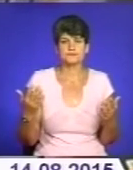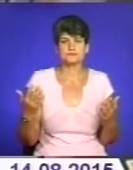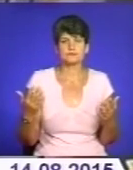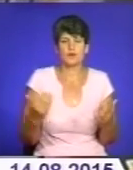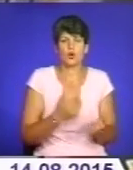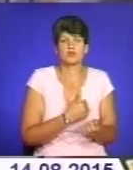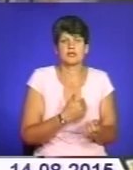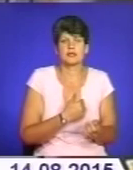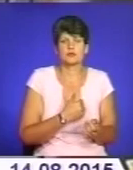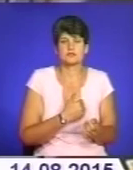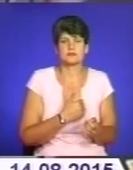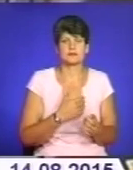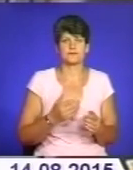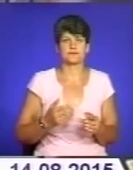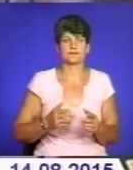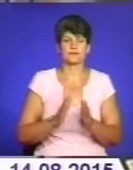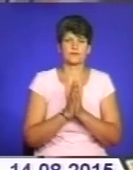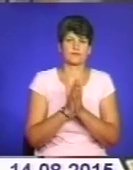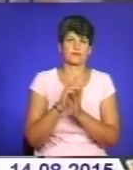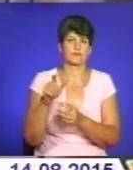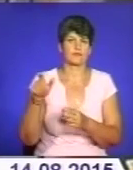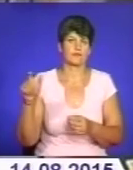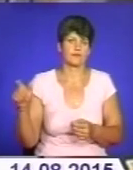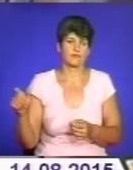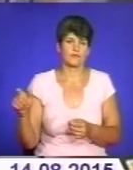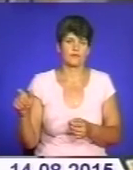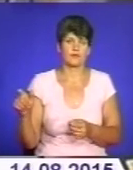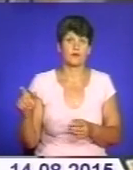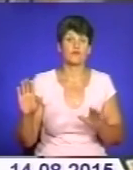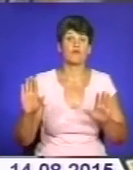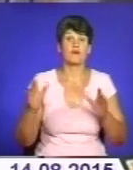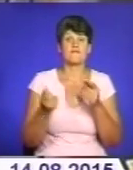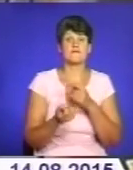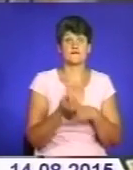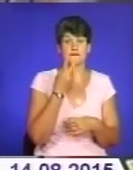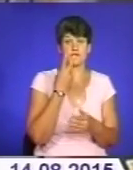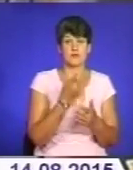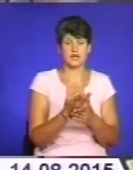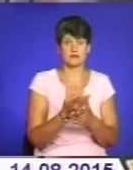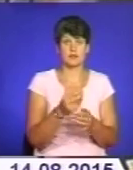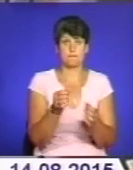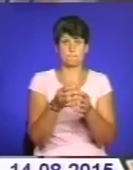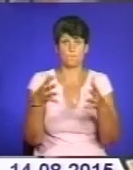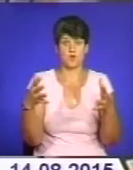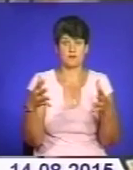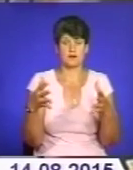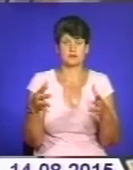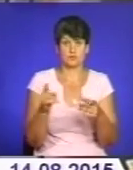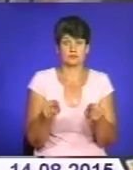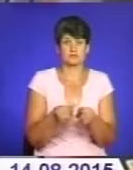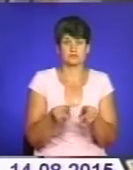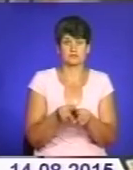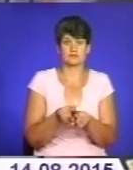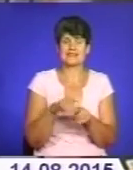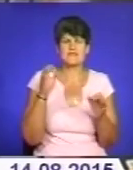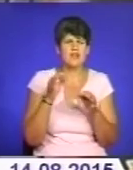Хотілося б застерегти населення, що у разі виявлення боєприпасів, якихось схожих до них предметів, щоб